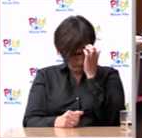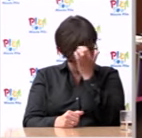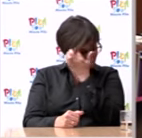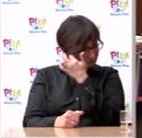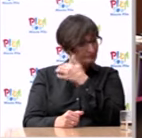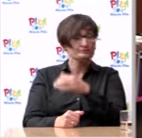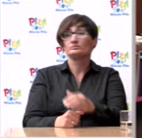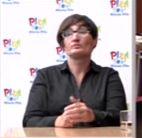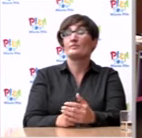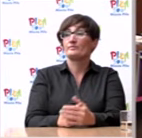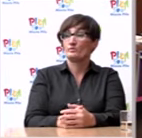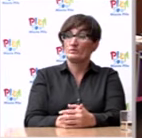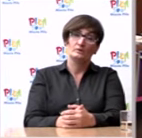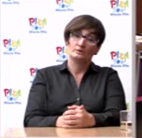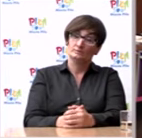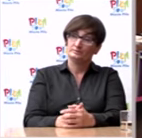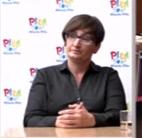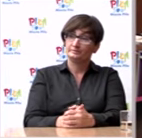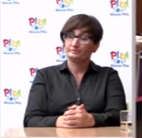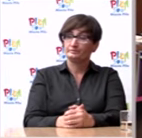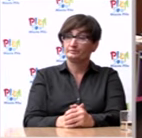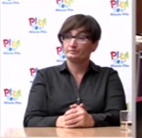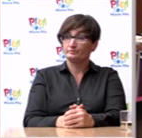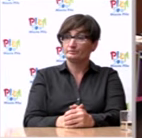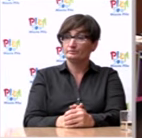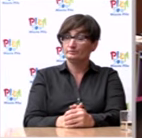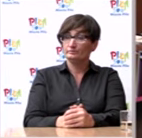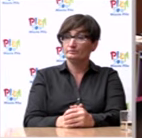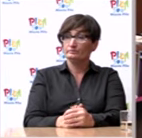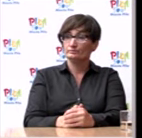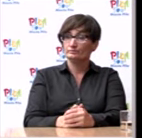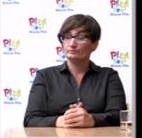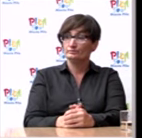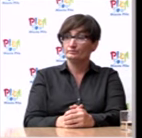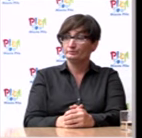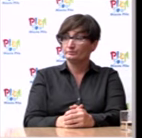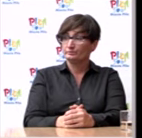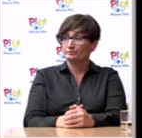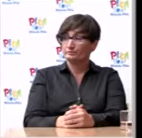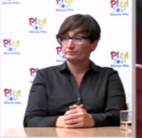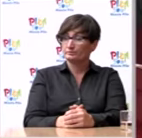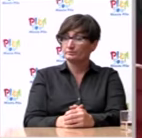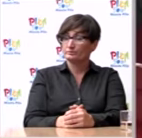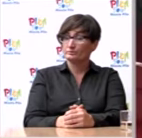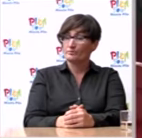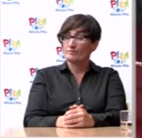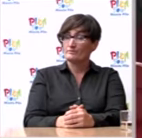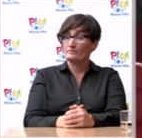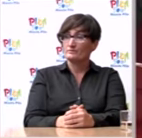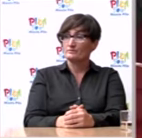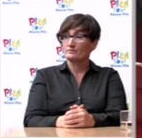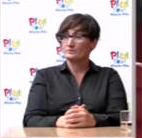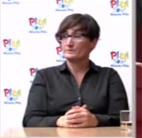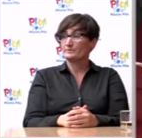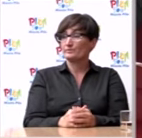prowadzimy dyskusję, dopytujemy się tu panią dyrektor. Ostatnio była zastępca pani dyrektor i to nie było tak